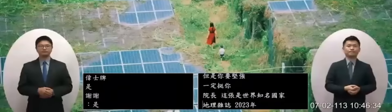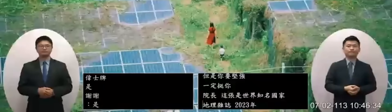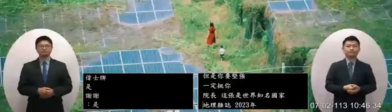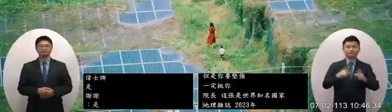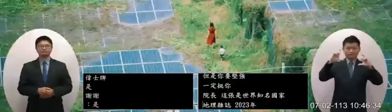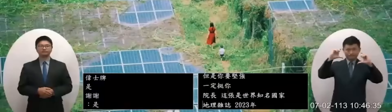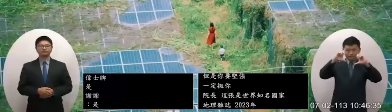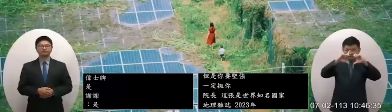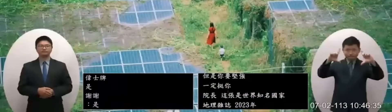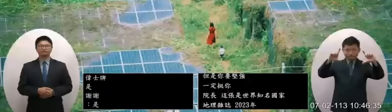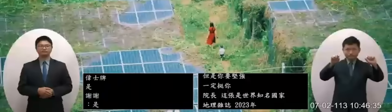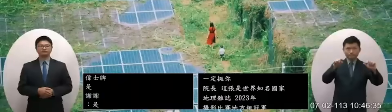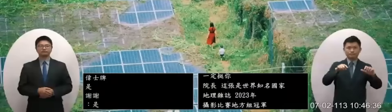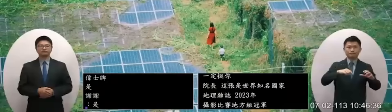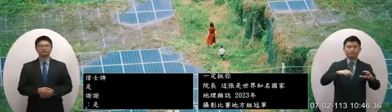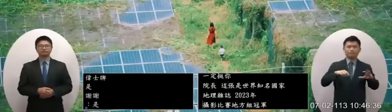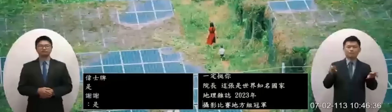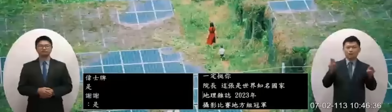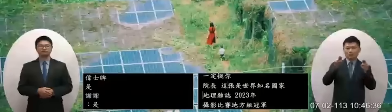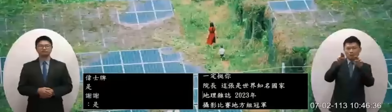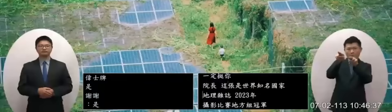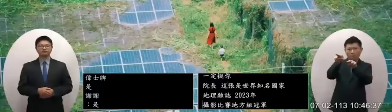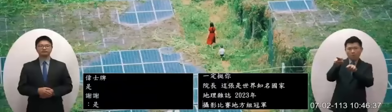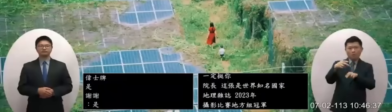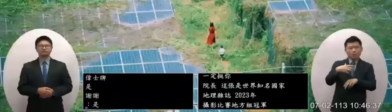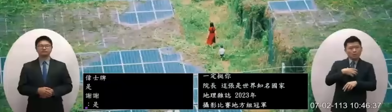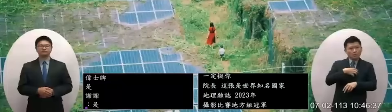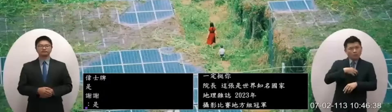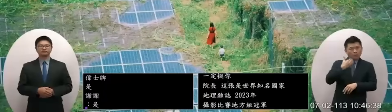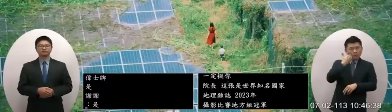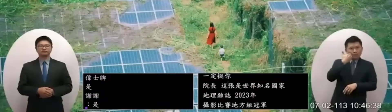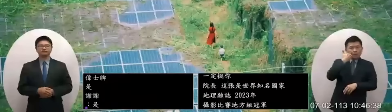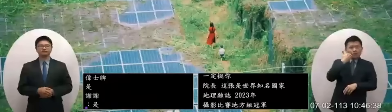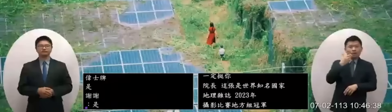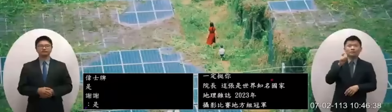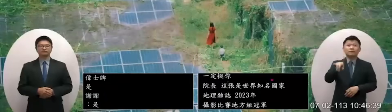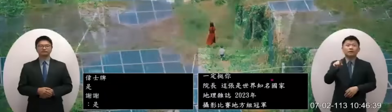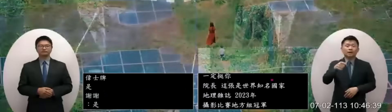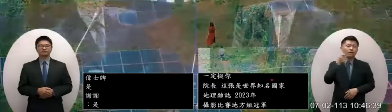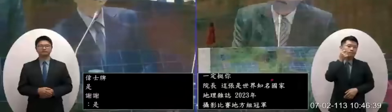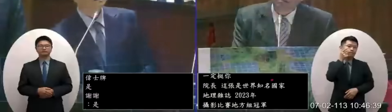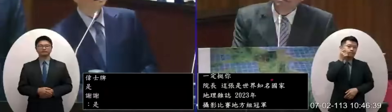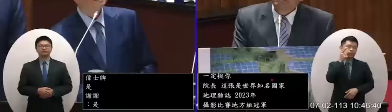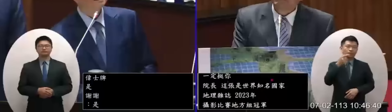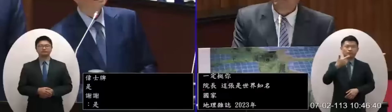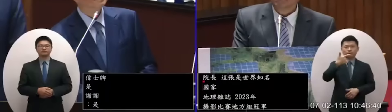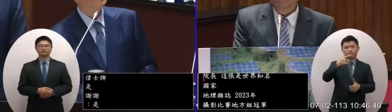世界大家看到很恐怖，在我們台南六甲